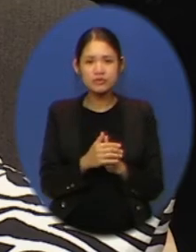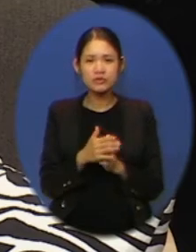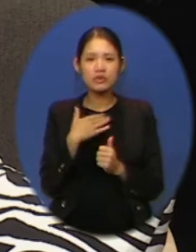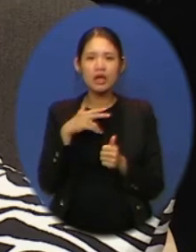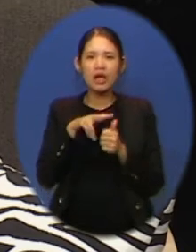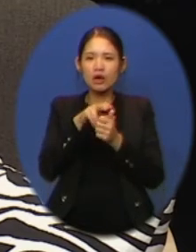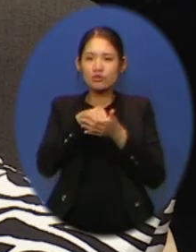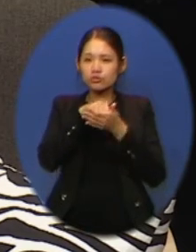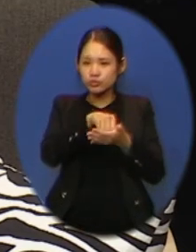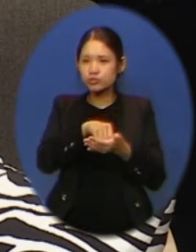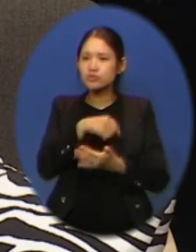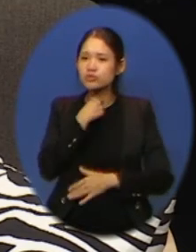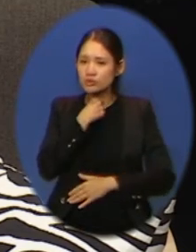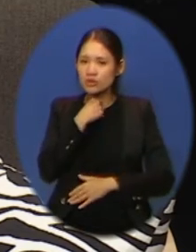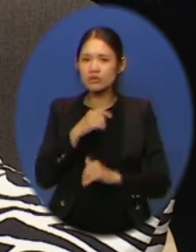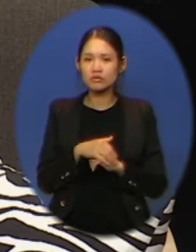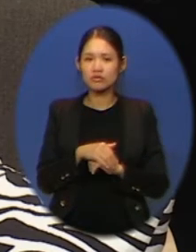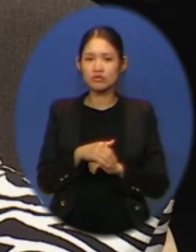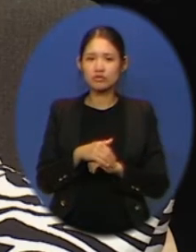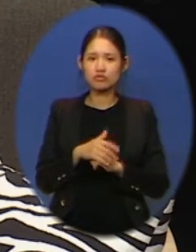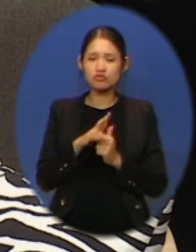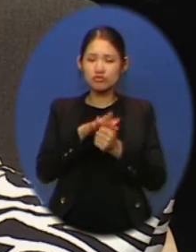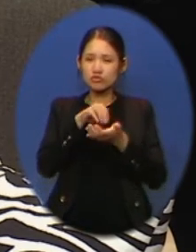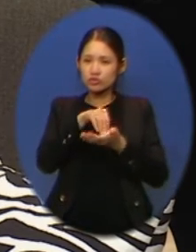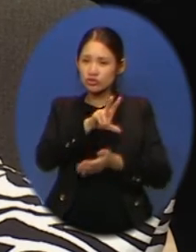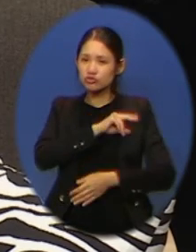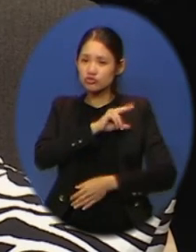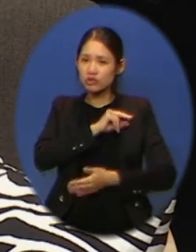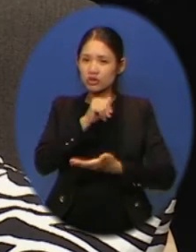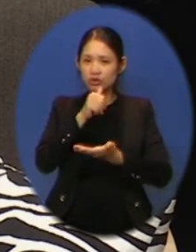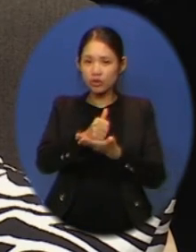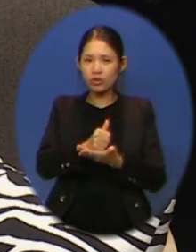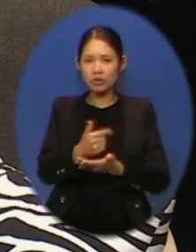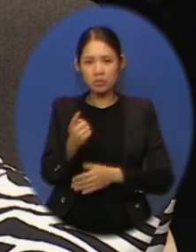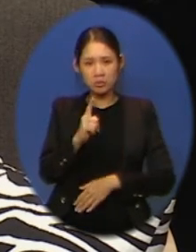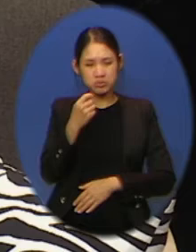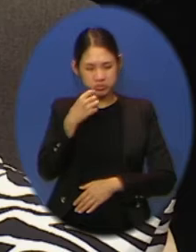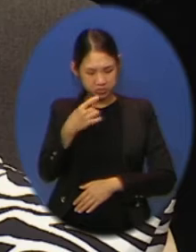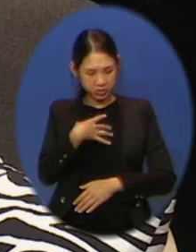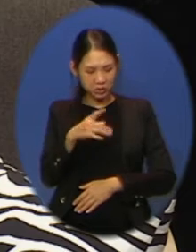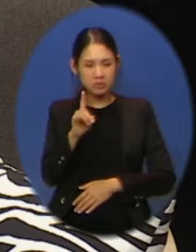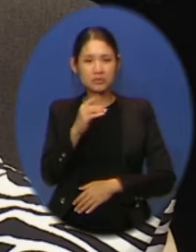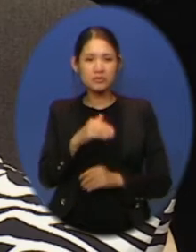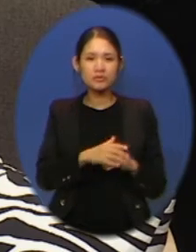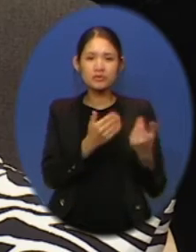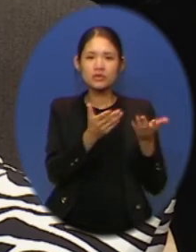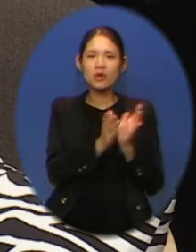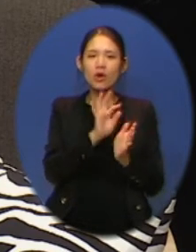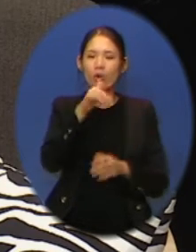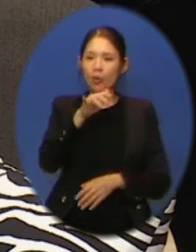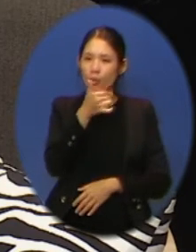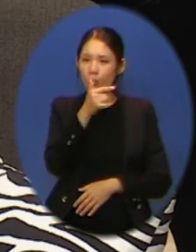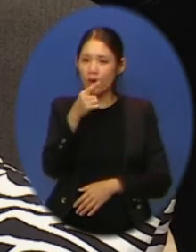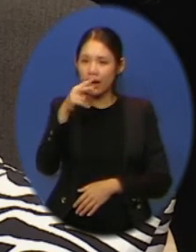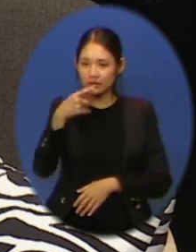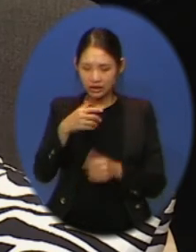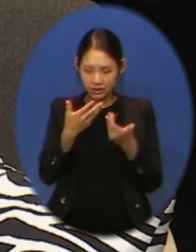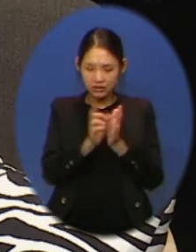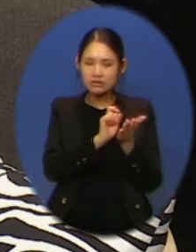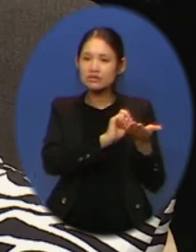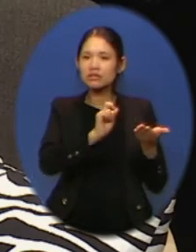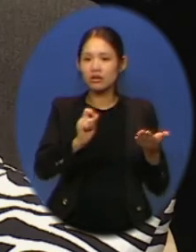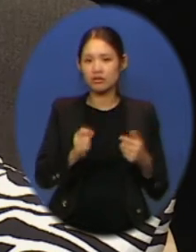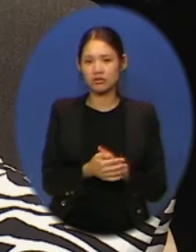후보가 되려고 왔다. 예. 무슨 후보냐? 국회의원에 나갔다. 예. 깜짝 쳐다봐. 그 무슨 당이냐? 공화당이다. 네. 거기서 써요.